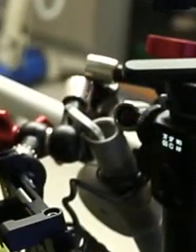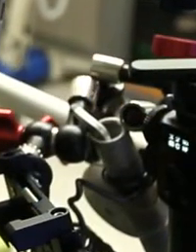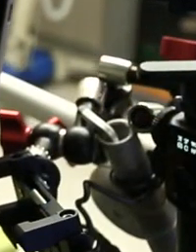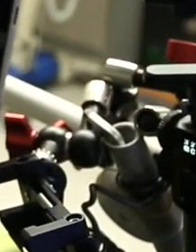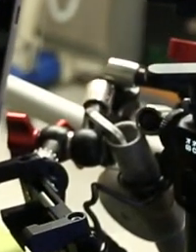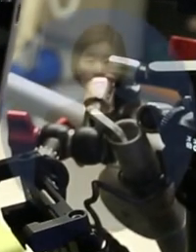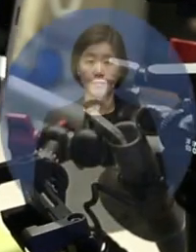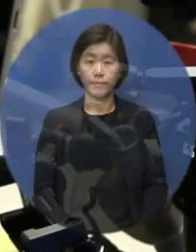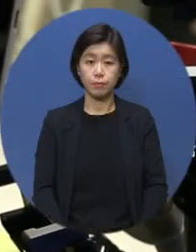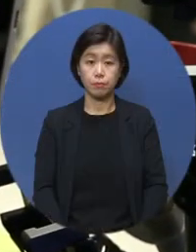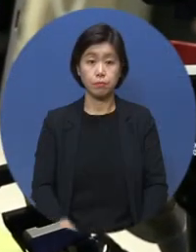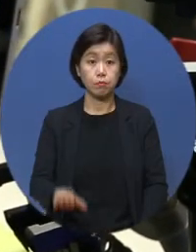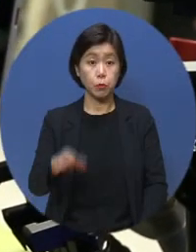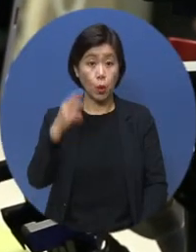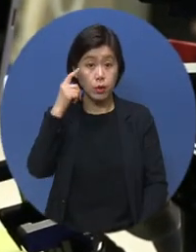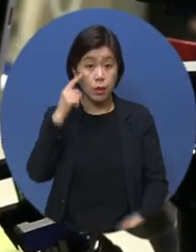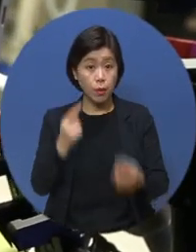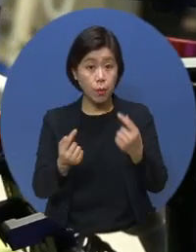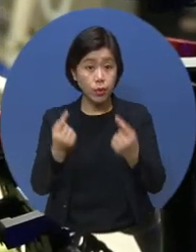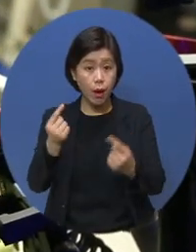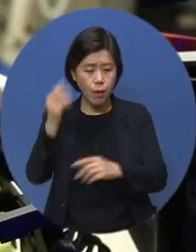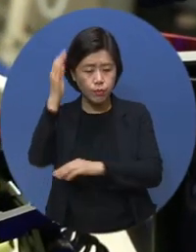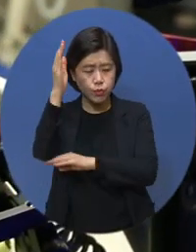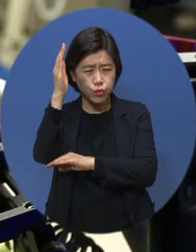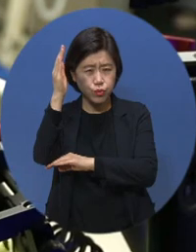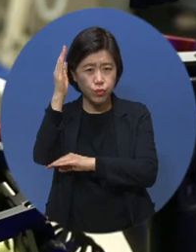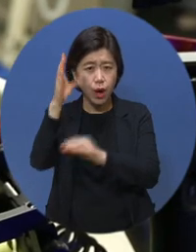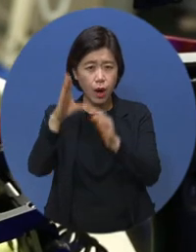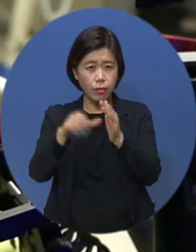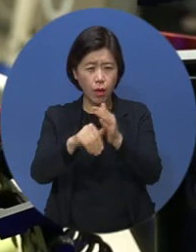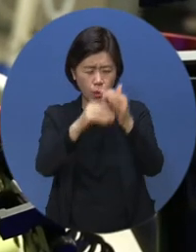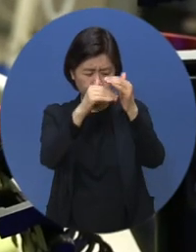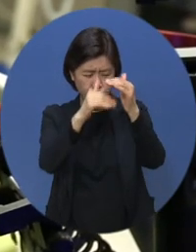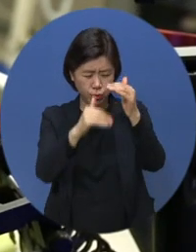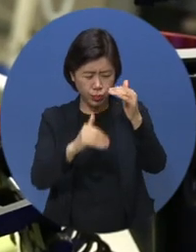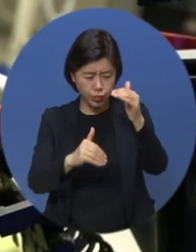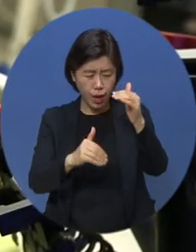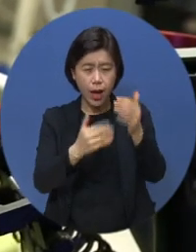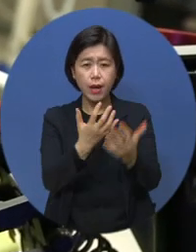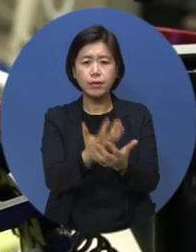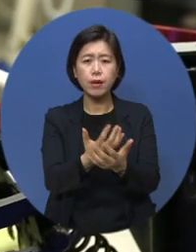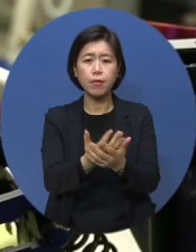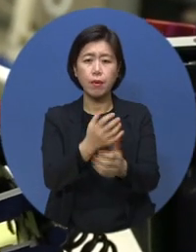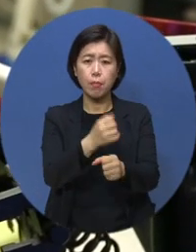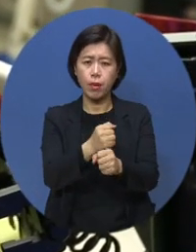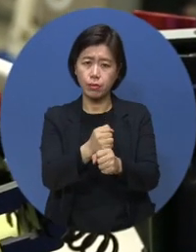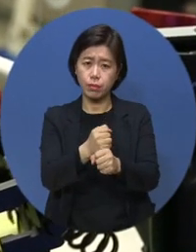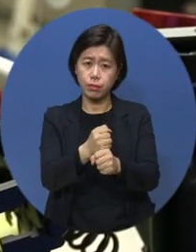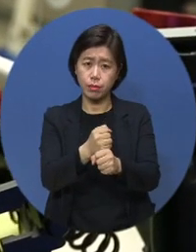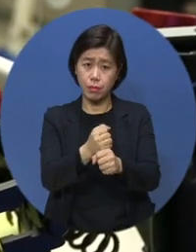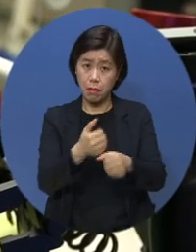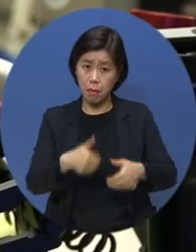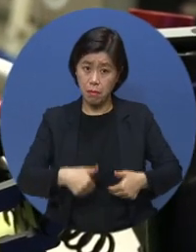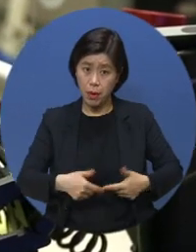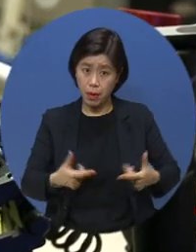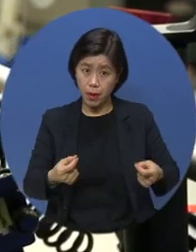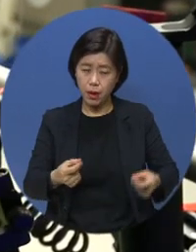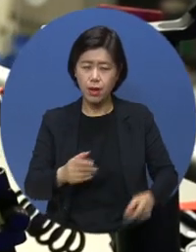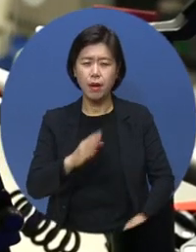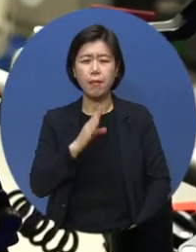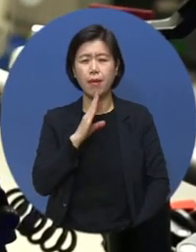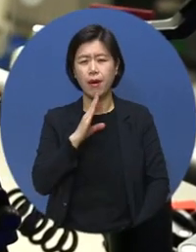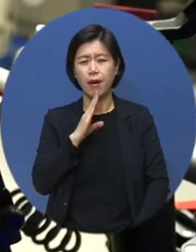생각보다 이렇게 자료가 엄청 많이 많은 것 같아요 아 그렇죠 사실 이렇게까지 안해도